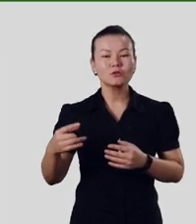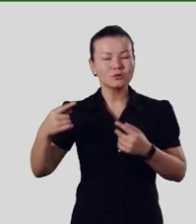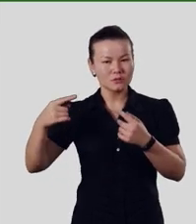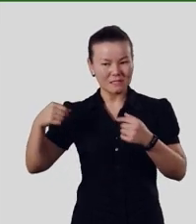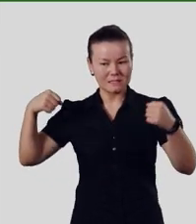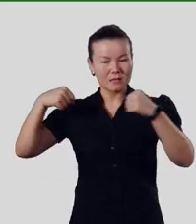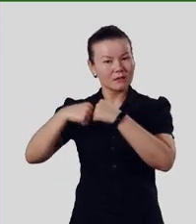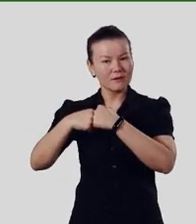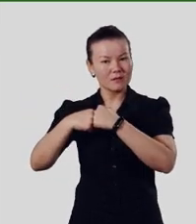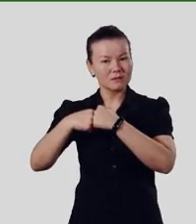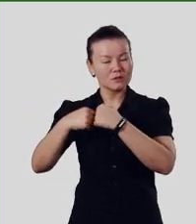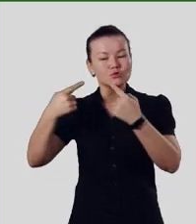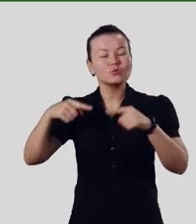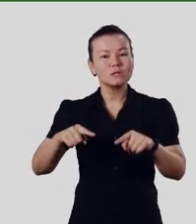плитами?